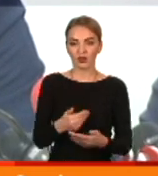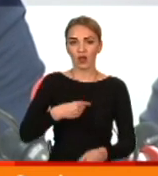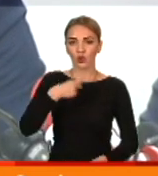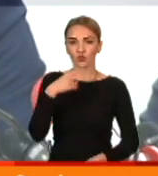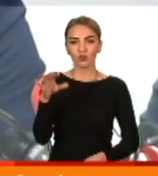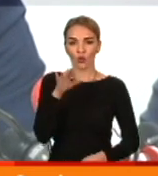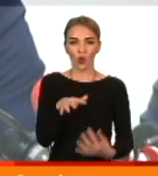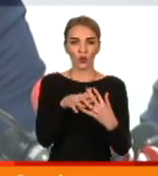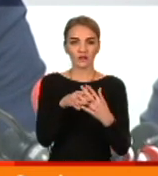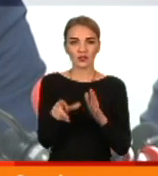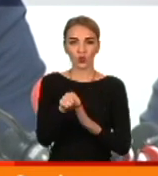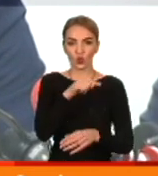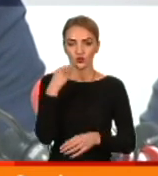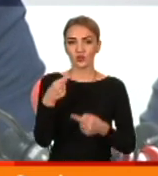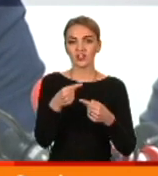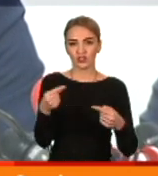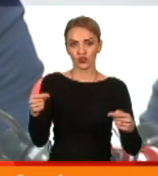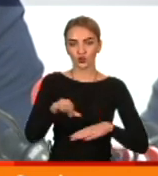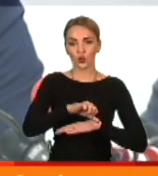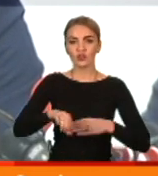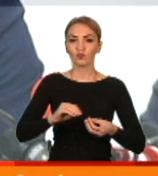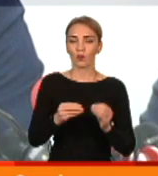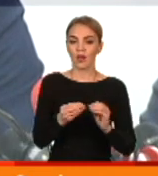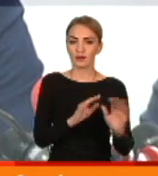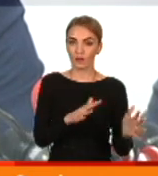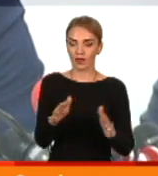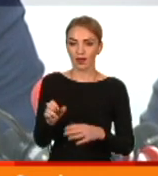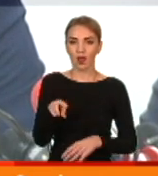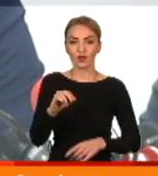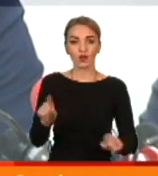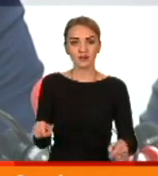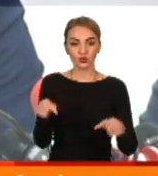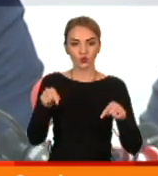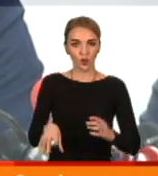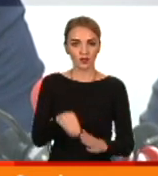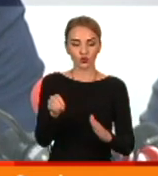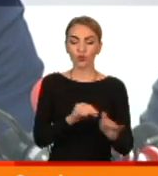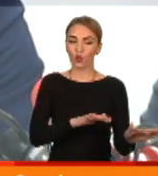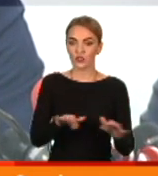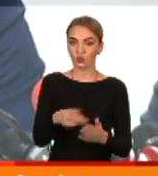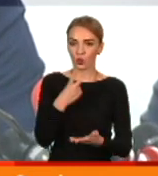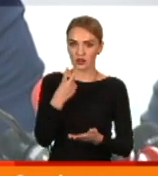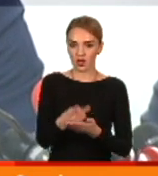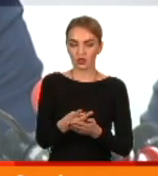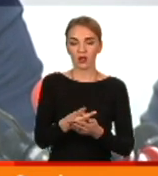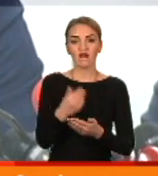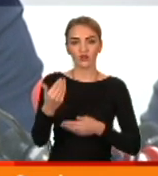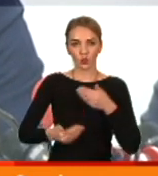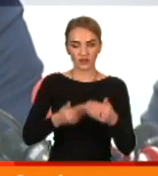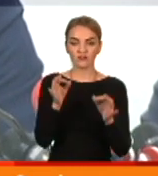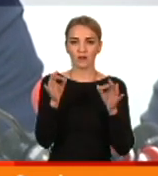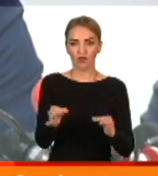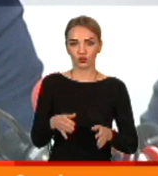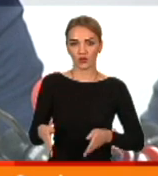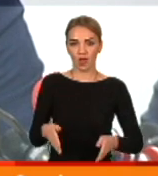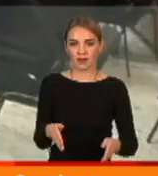і про конфлікт з Росією, і про інші зовнішні проблемні моменти. Але організація цього виборчого процесу показала, ви рухаєтеся в